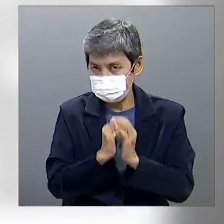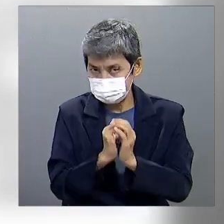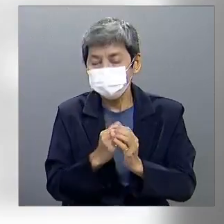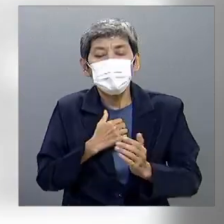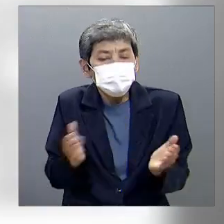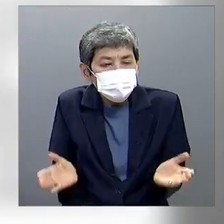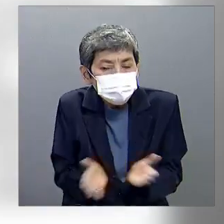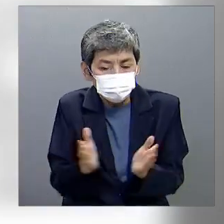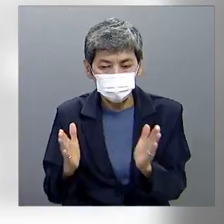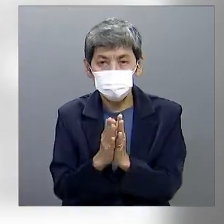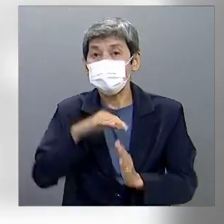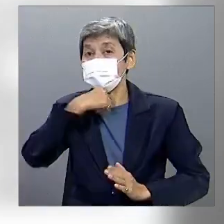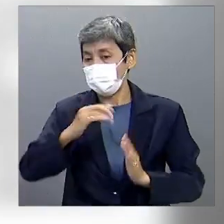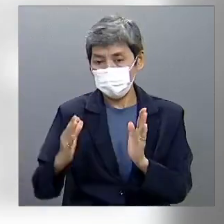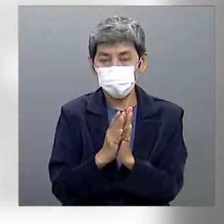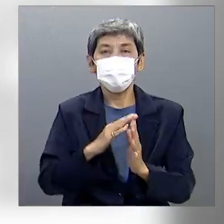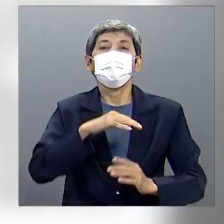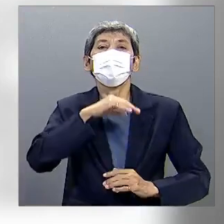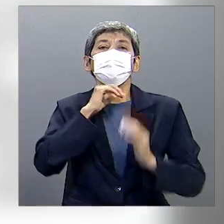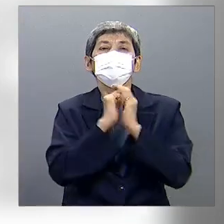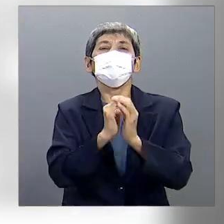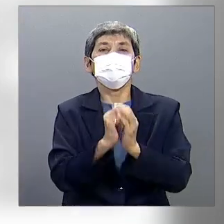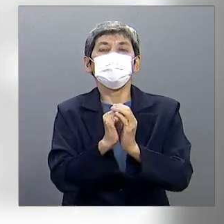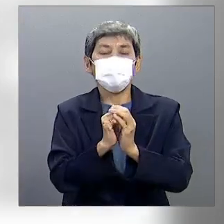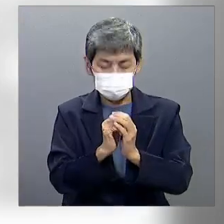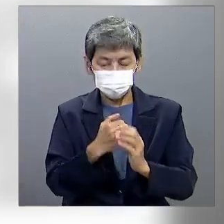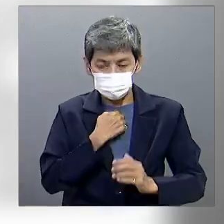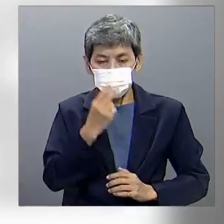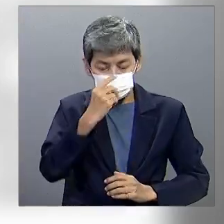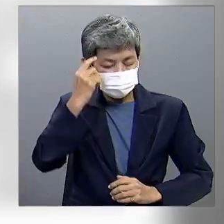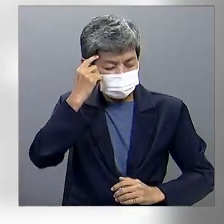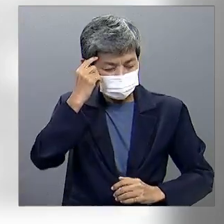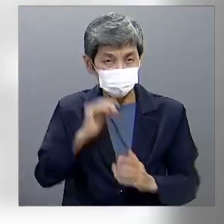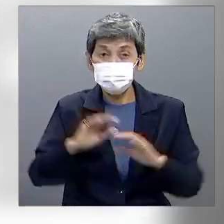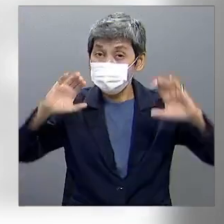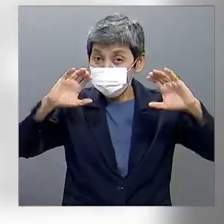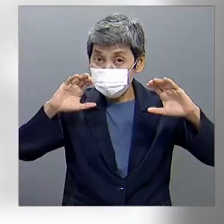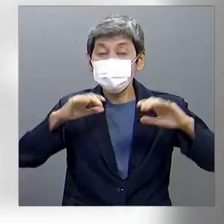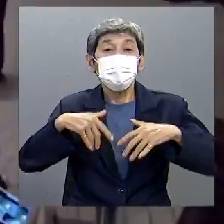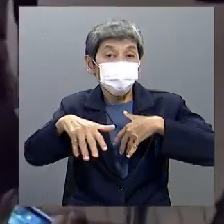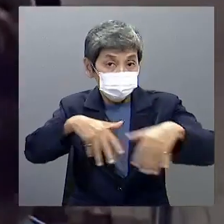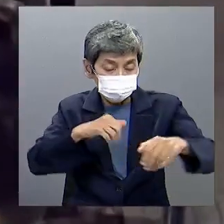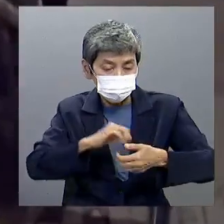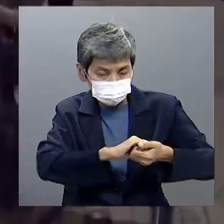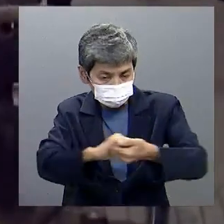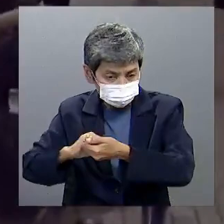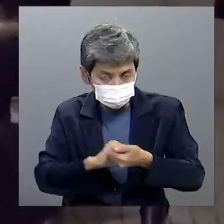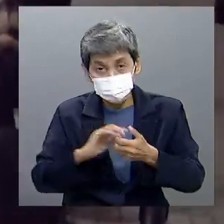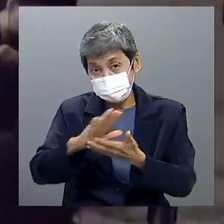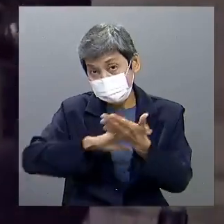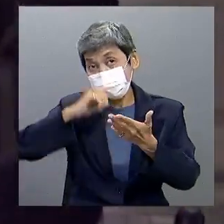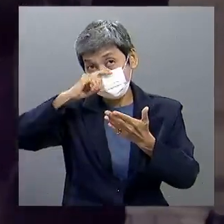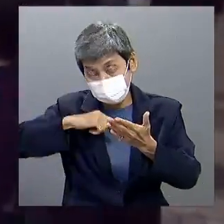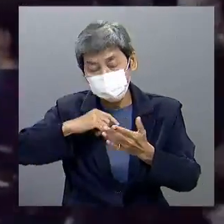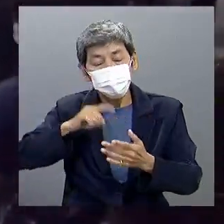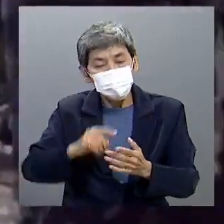ศจีนเป็นหนึ่งเดียวโดยสันติวิธีและแสดงความเชื่อมั่นว่ารัฐบาลและประชาชนจากทุกวงการของประเทศไทยจะสนับสนุ